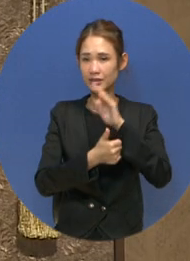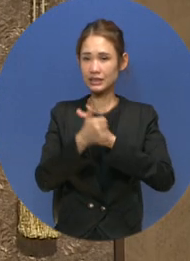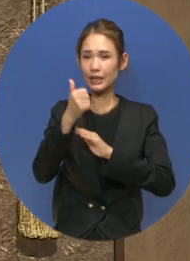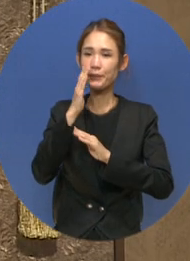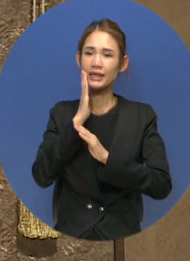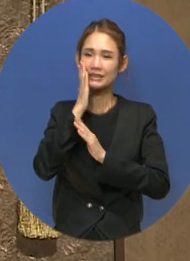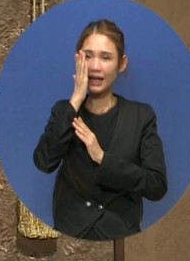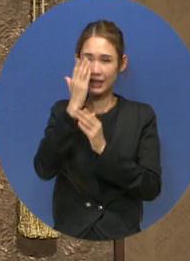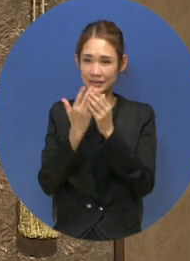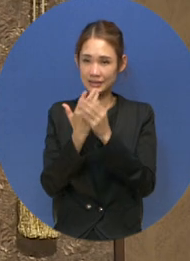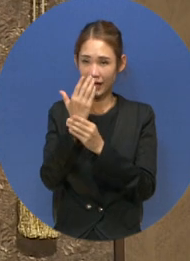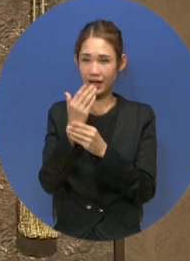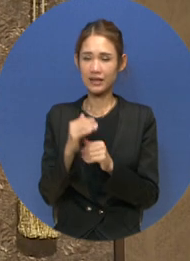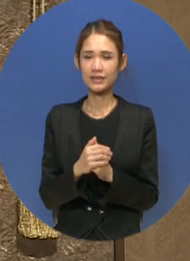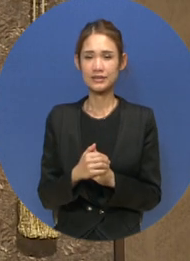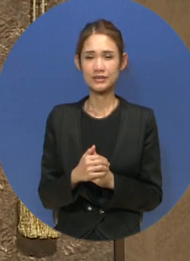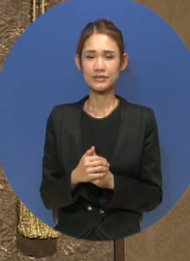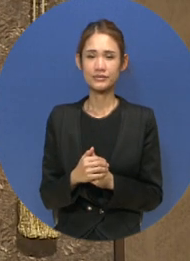해서